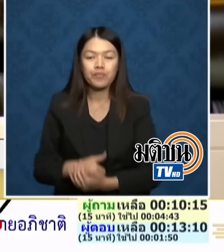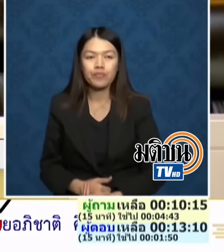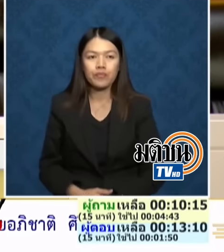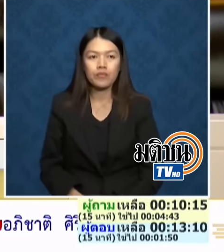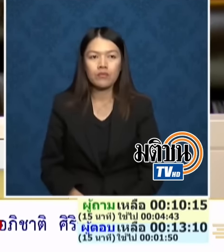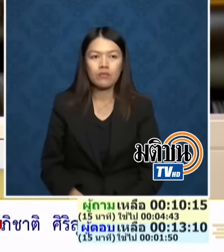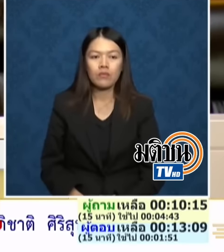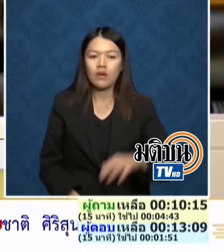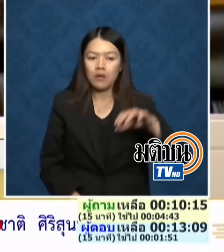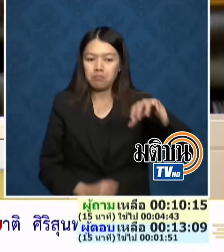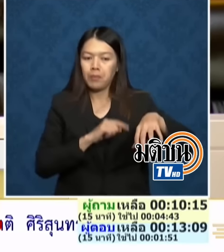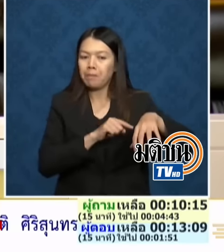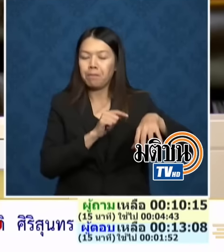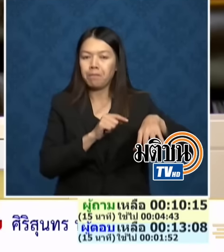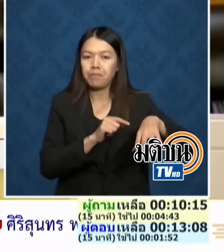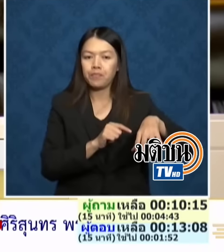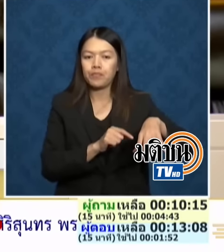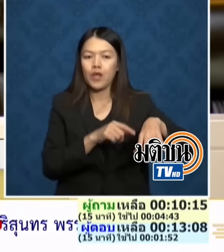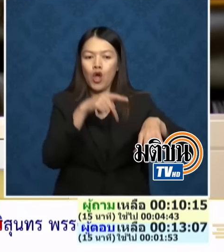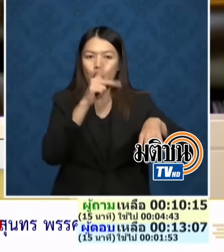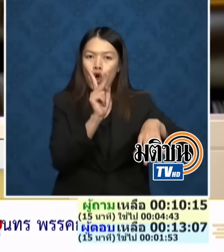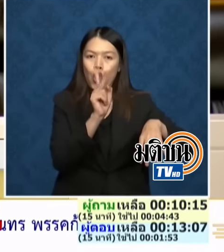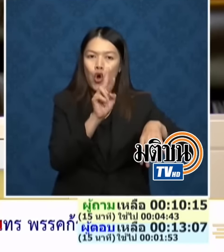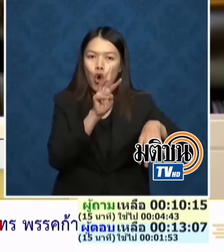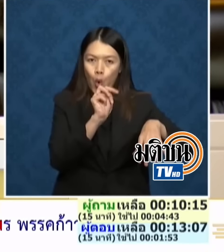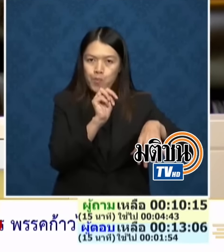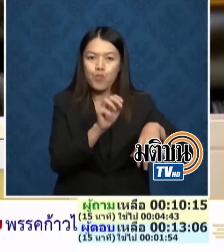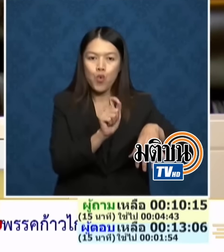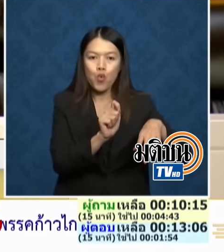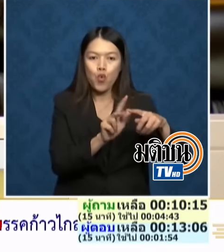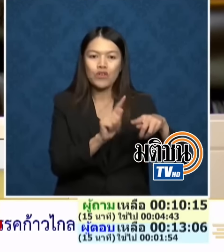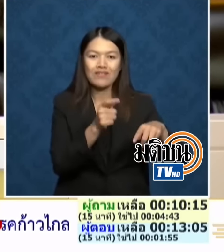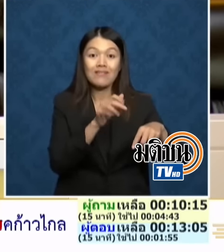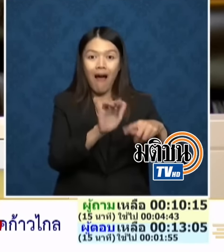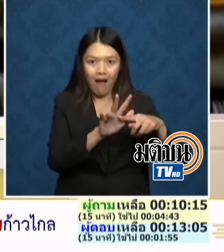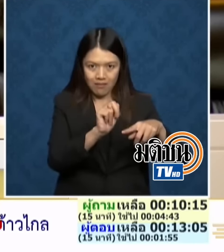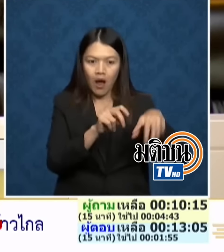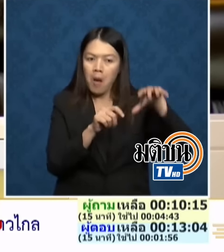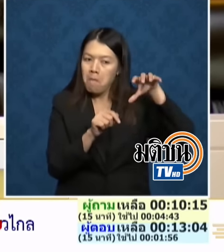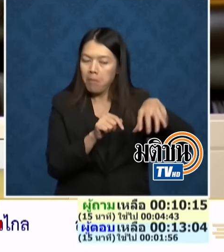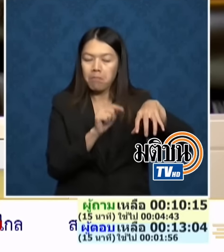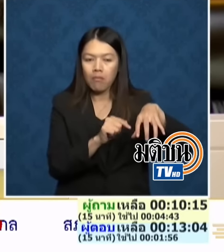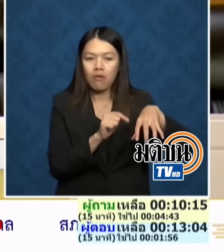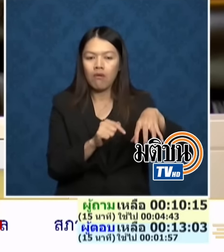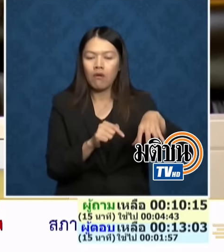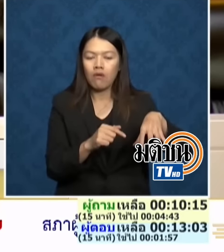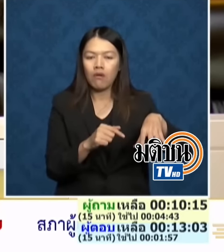ทุกรุณชถามว่สิ่ที่มัเกิดขึ้นจน geral